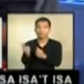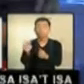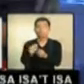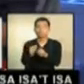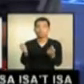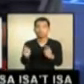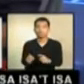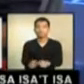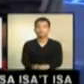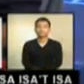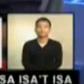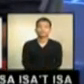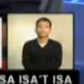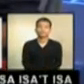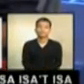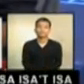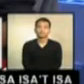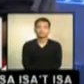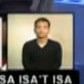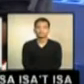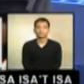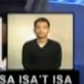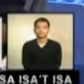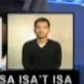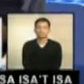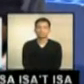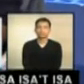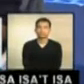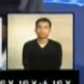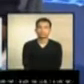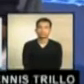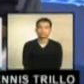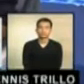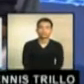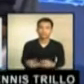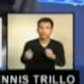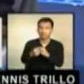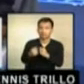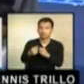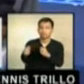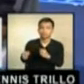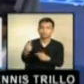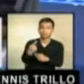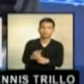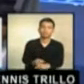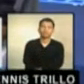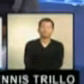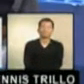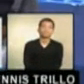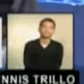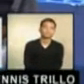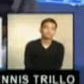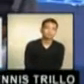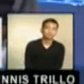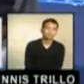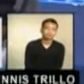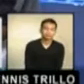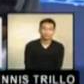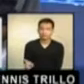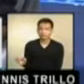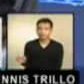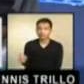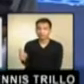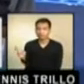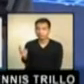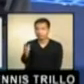mangyaring insidente para accessory siya. Kasama niya siya sa hinahanap ng ating mga otoridad. Tama ho? Opo. Okay. Si nanay number